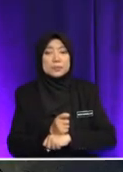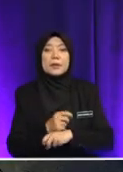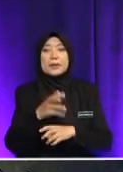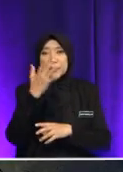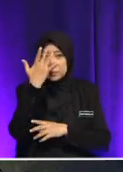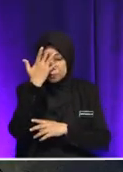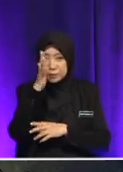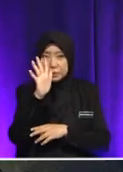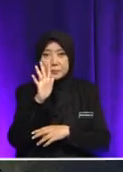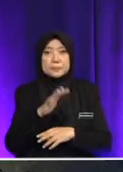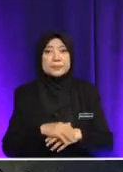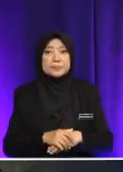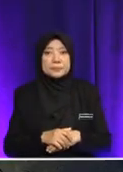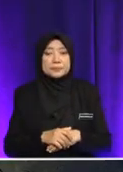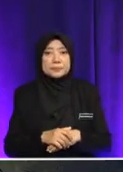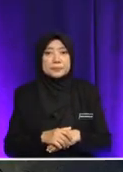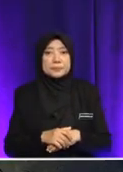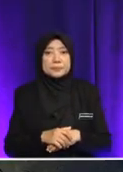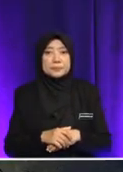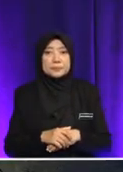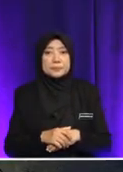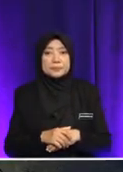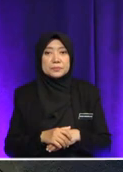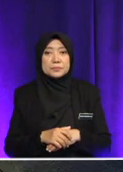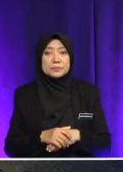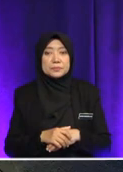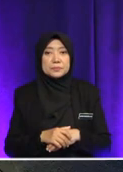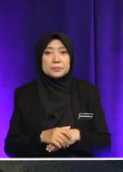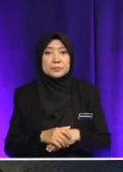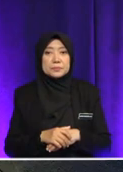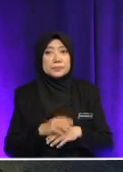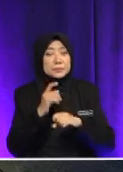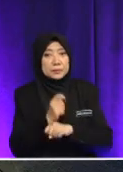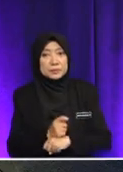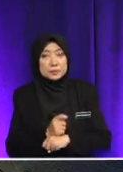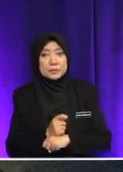pandai Mira Oke terpaju ke tradisional